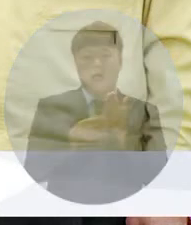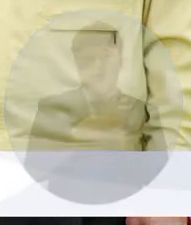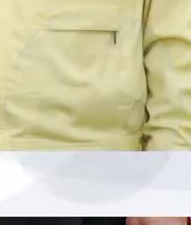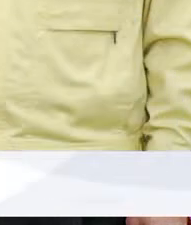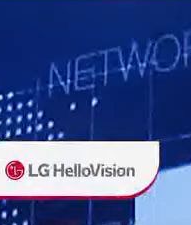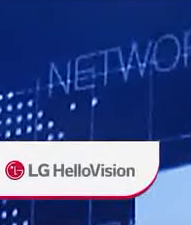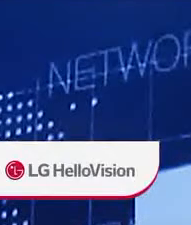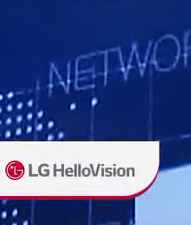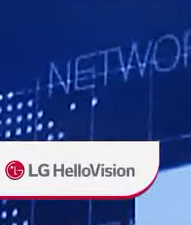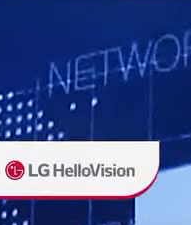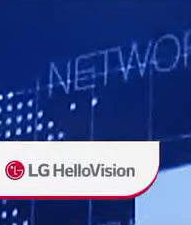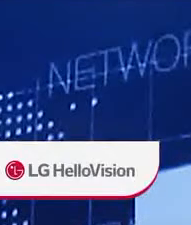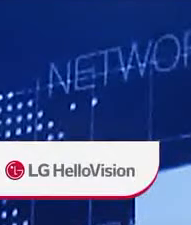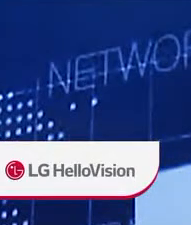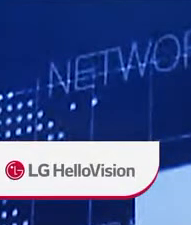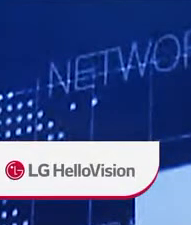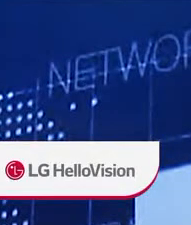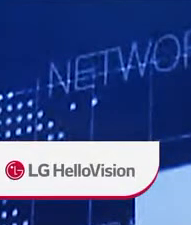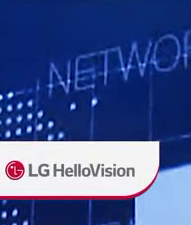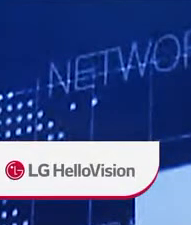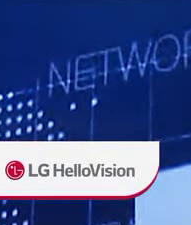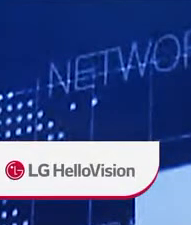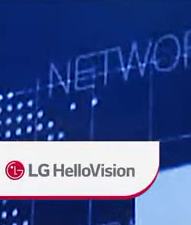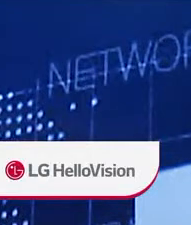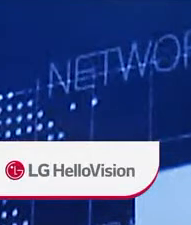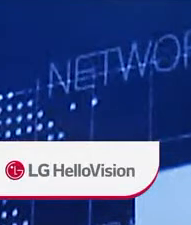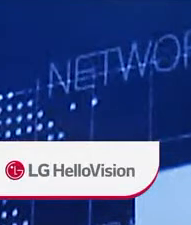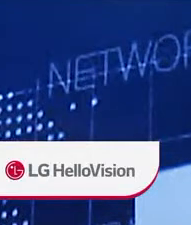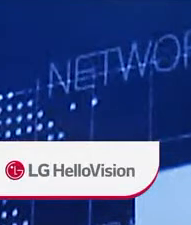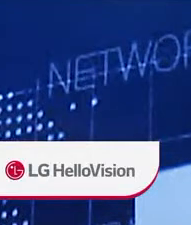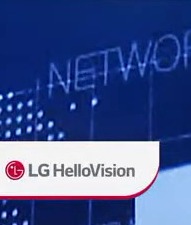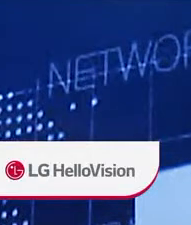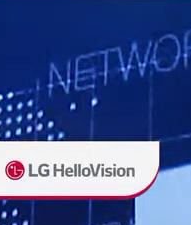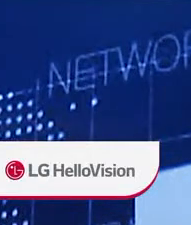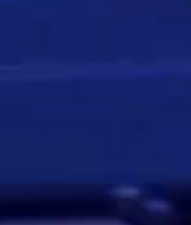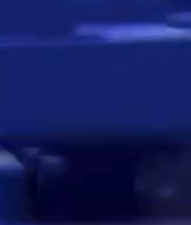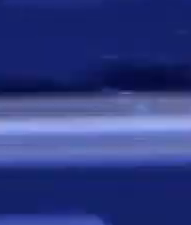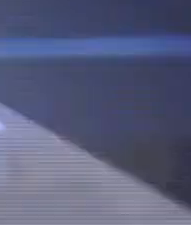기탁했습니다. 이상으로 뉴스를 마칩니다. 시청해주신 여러분 고맙습니다.